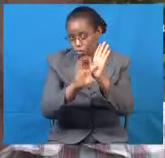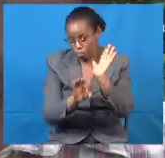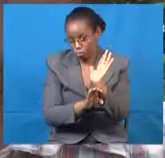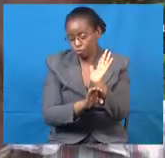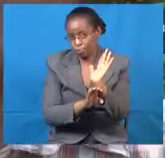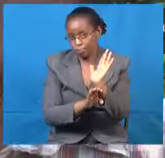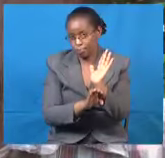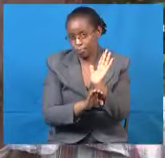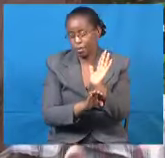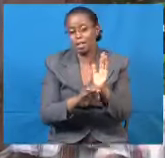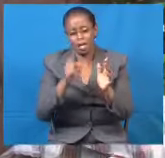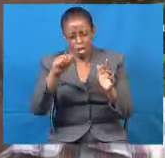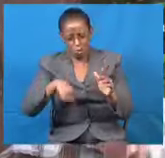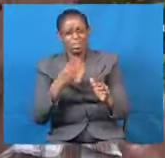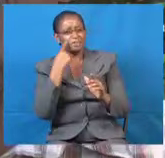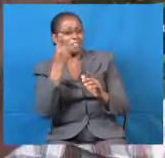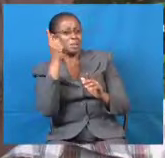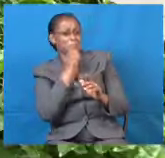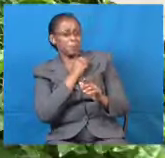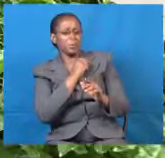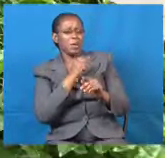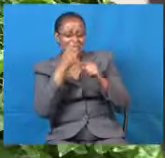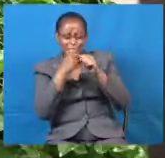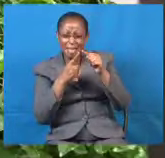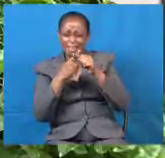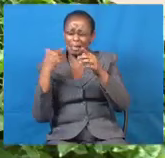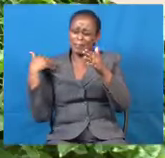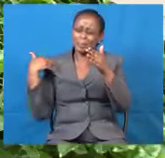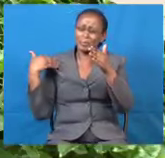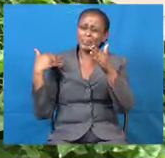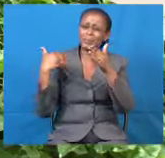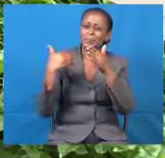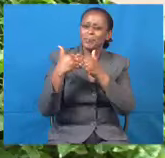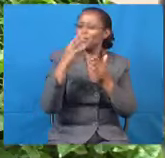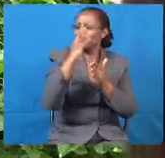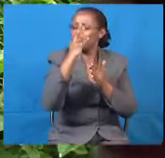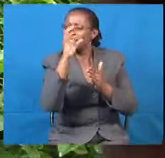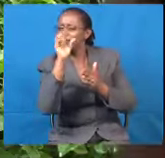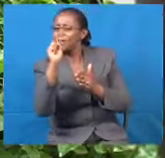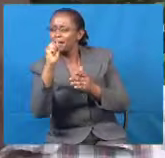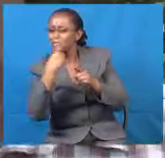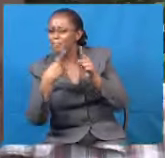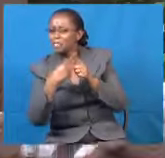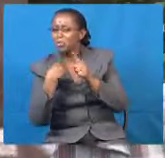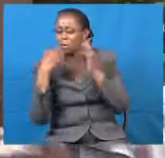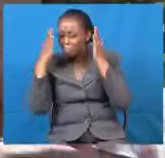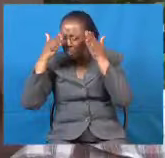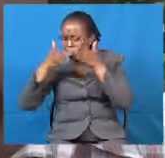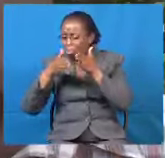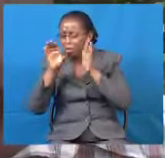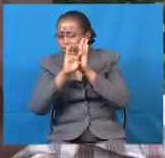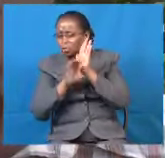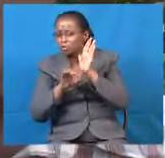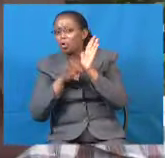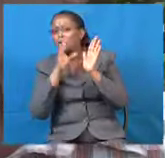na katiba ambayo tunai unda sasa kwa hivy tume onoa miaka yote 45 bado Tun shik tu hii